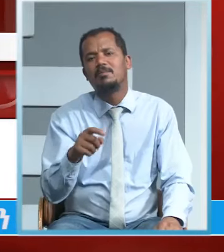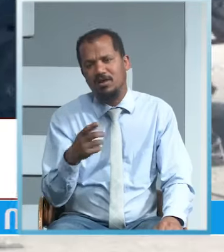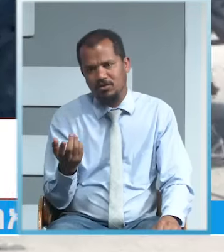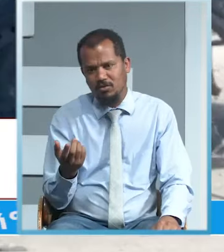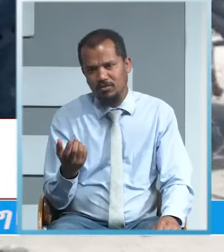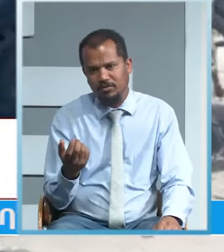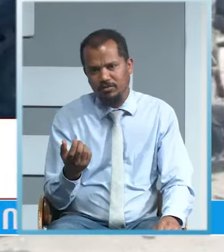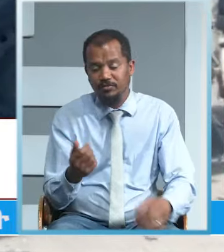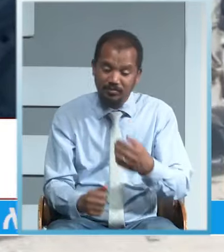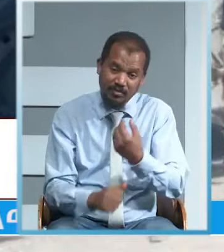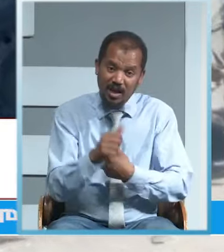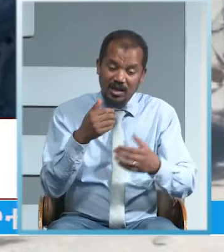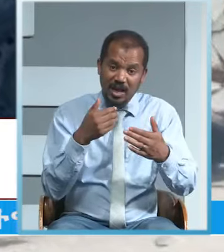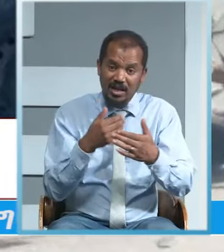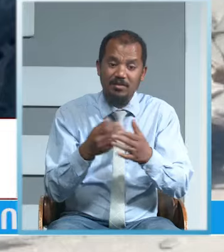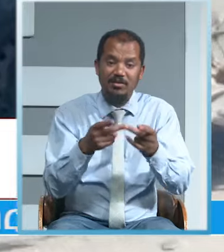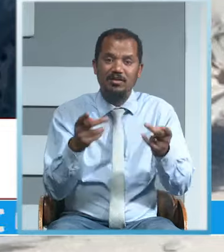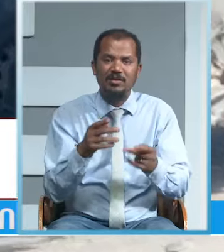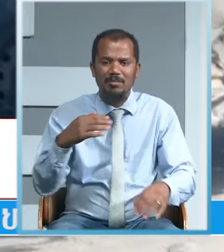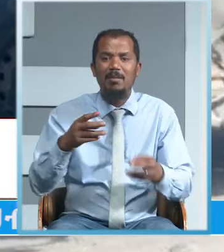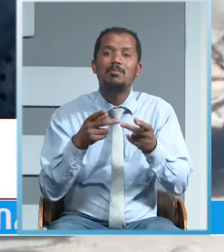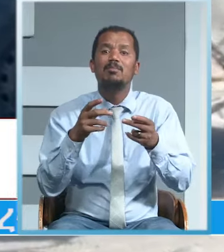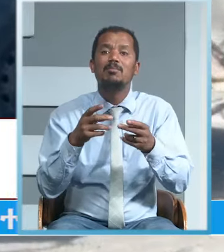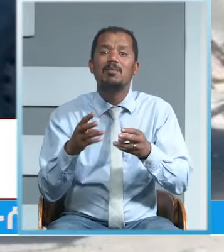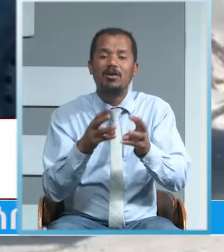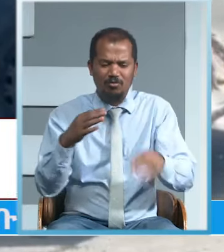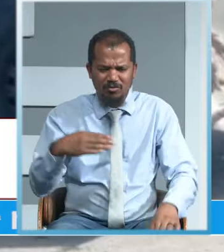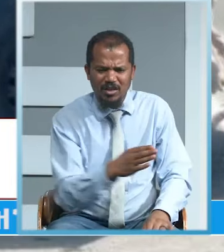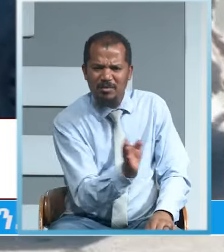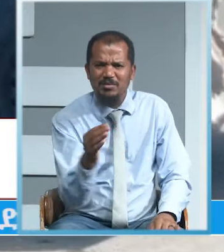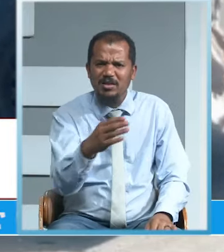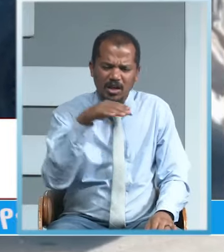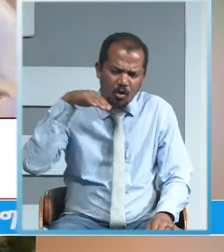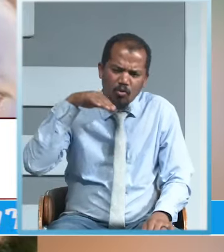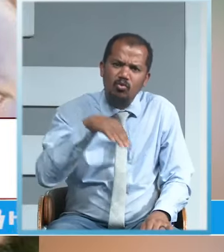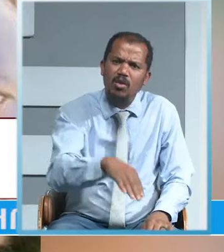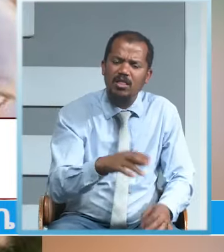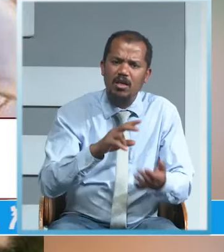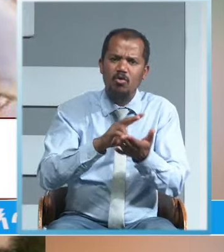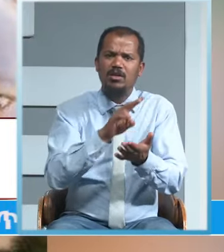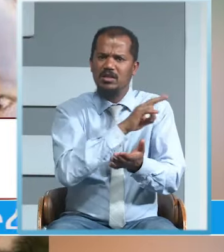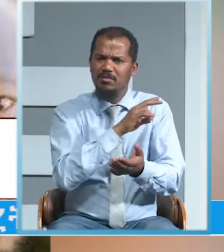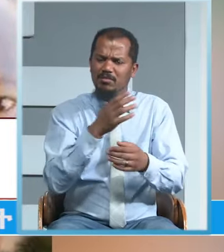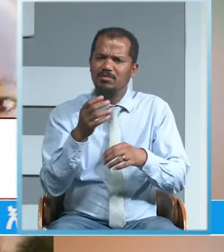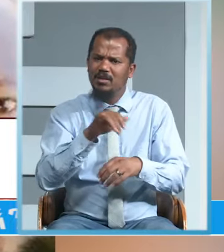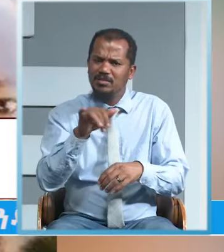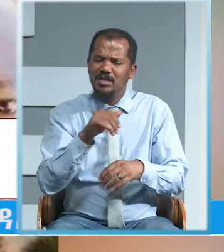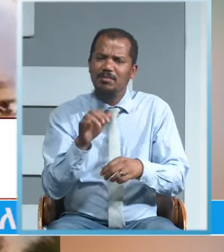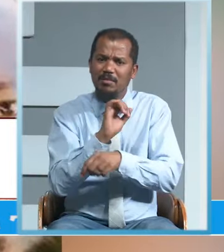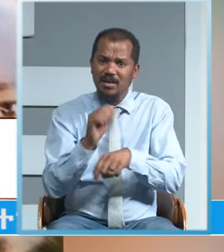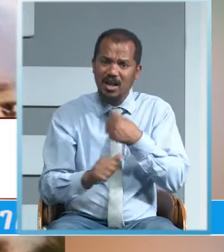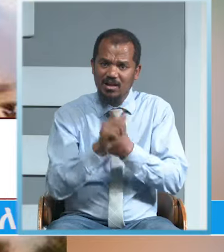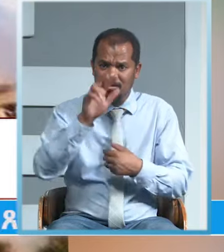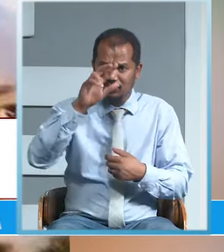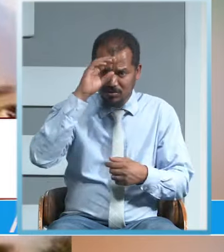ነው ያለኝ። አደጋ የደረሰበት ስፍራ ጠመዝማዛና ቁልቁለታማ ሲሆን ከሁለት ሳምንት በፊትም በተመሳሳይ የትራፊክ አደጋ